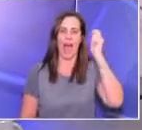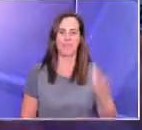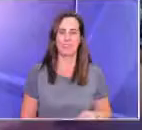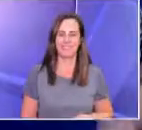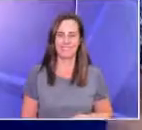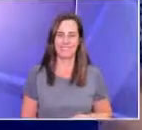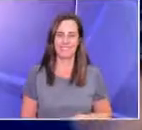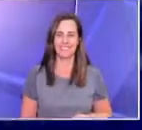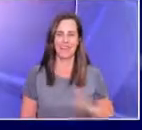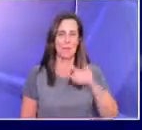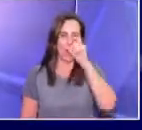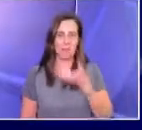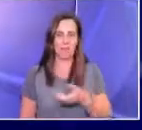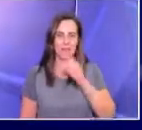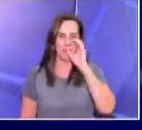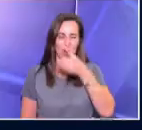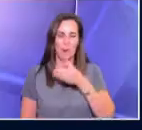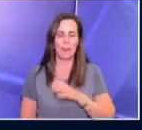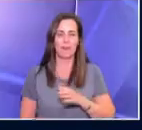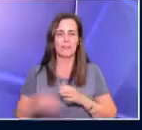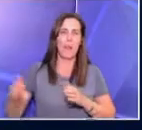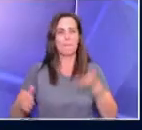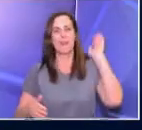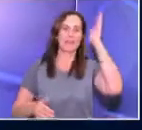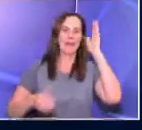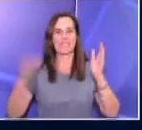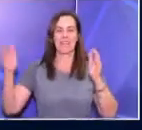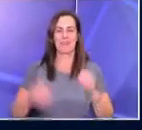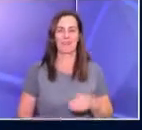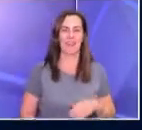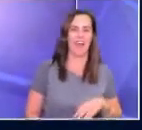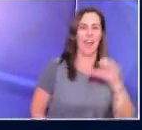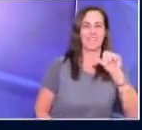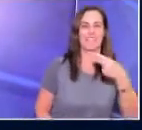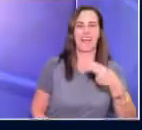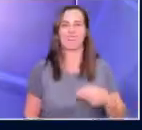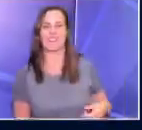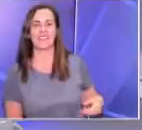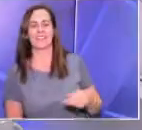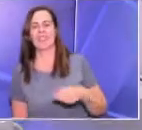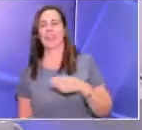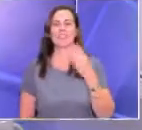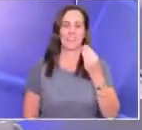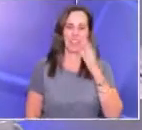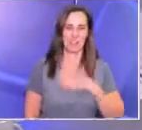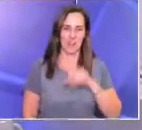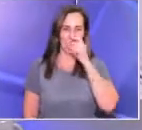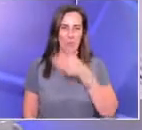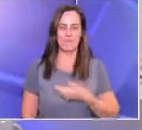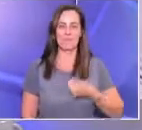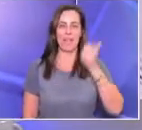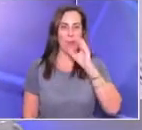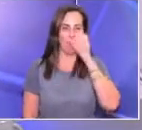מה חולדאי עכשיו, ימין? חולדאי ימין, מה זה? לא, אבל אסף הראל, מה אתה... אני רגע רוצה לדבר על חולדאי שנייה. תקשיב,